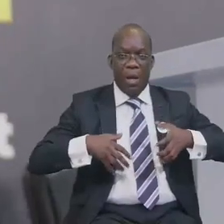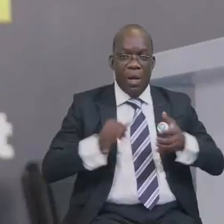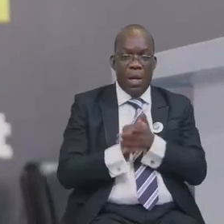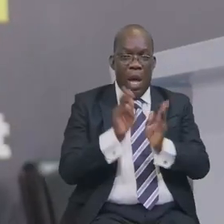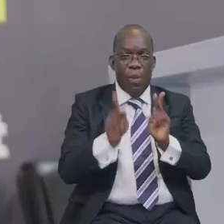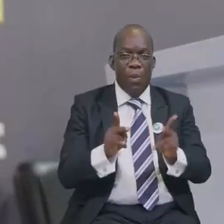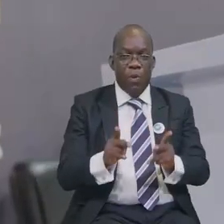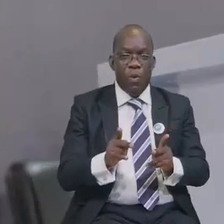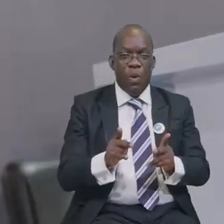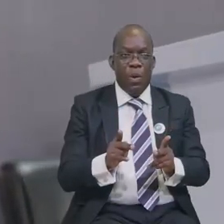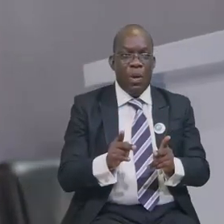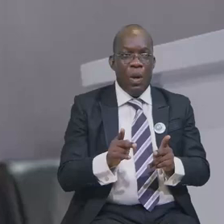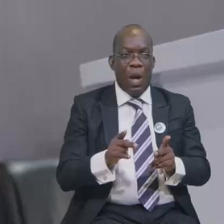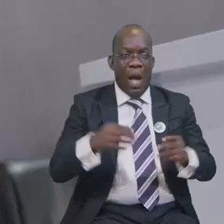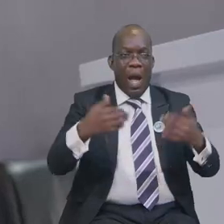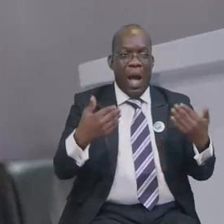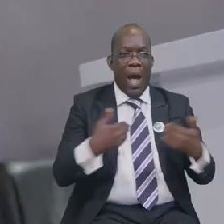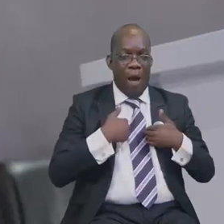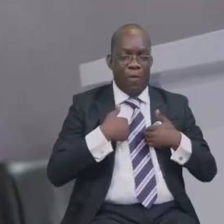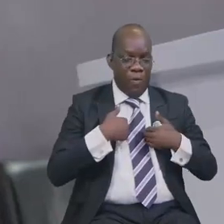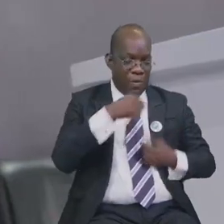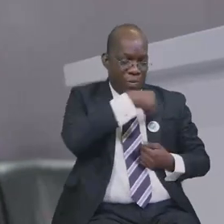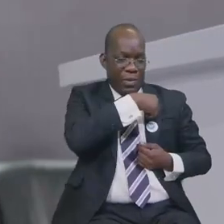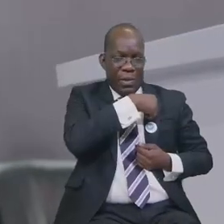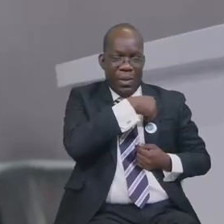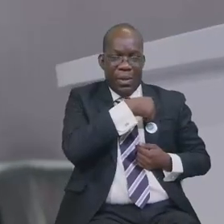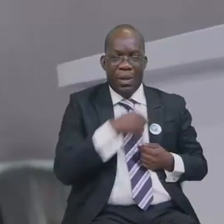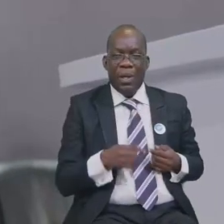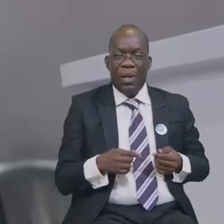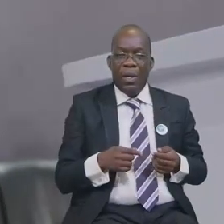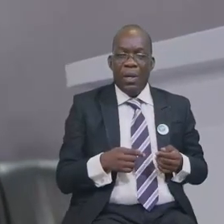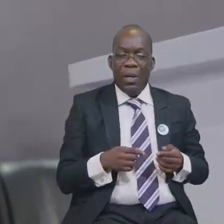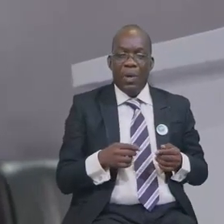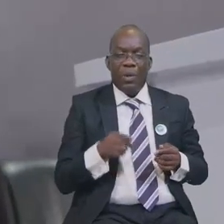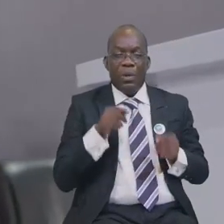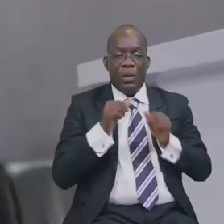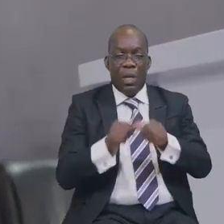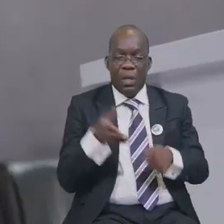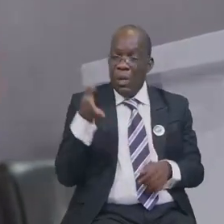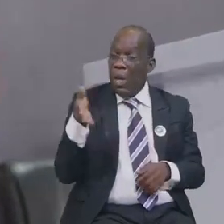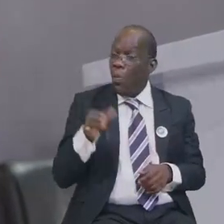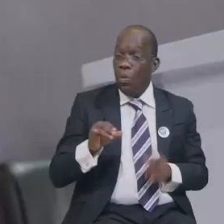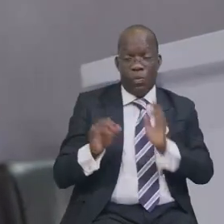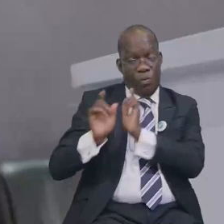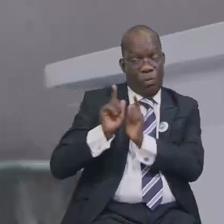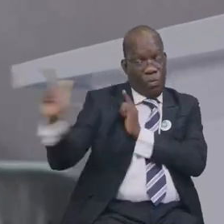Que les gens trimballent dans leur vie, c'est comme si reste là où tu es et je reste là où je suis.